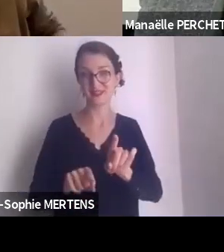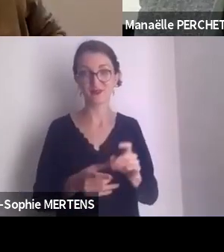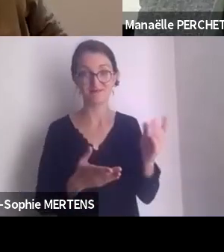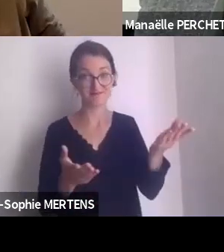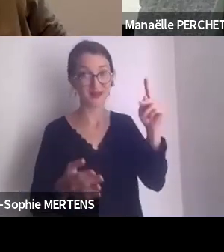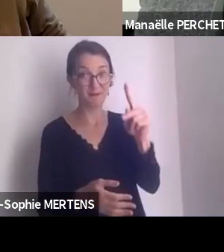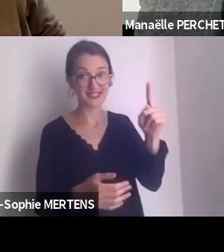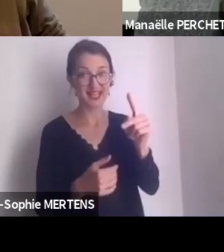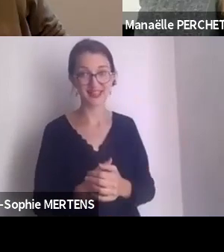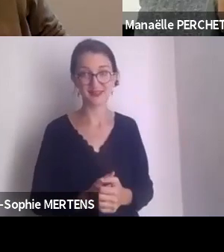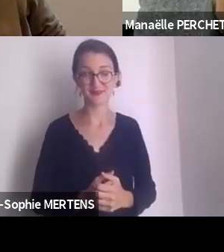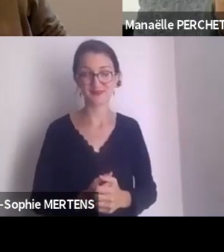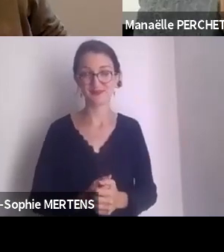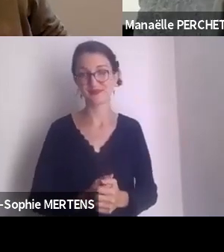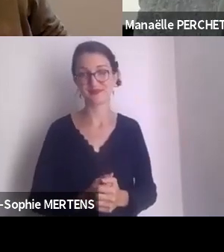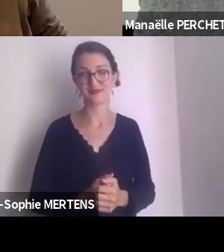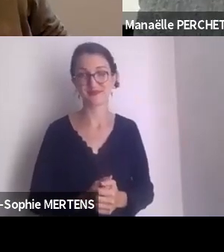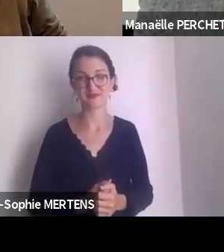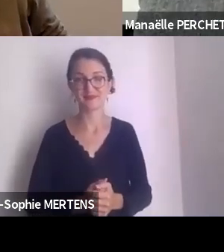Pascal.